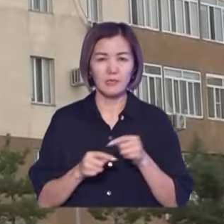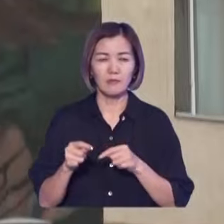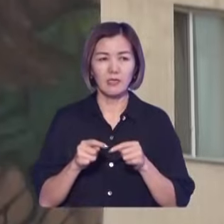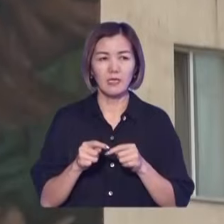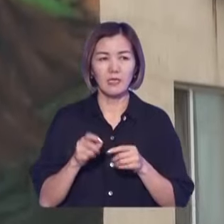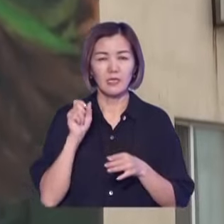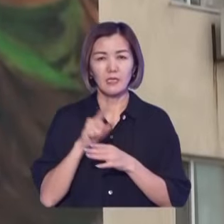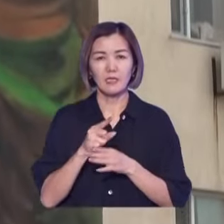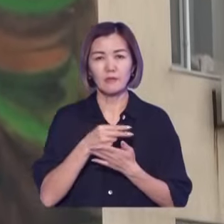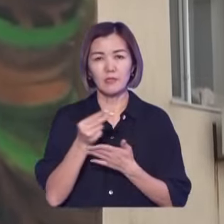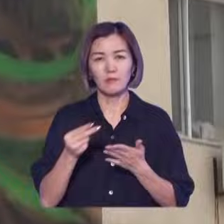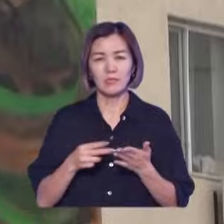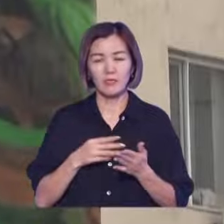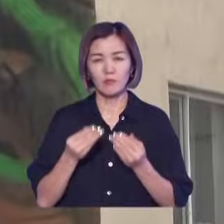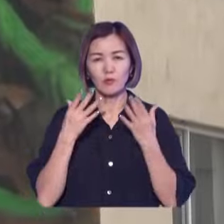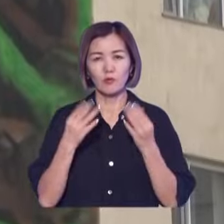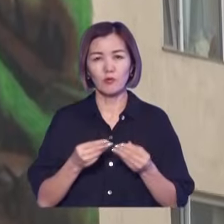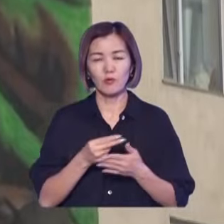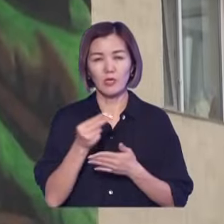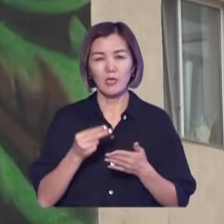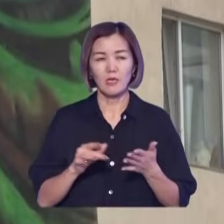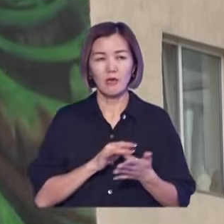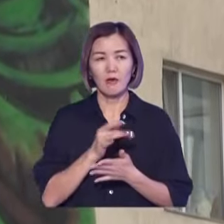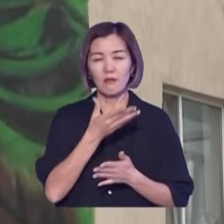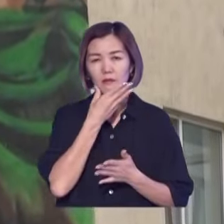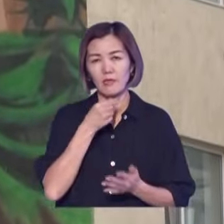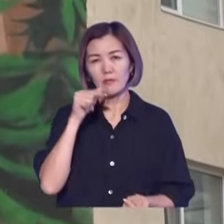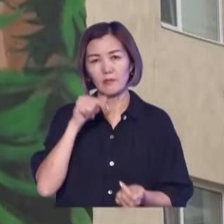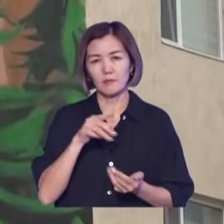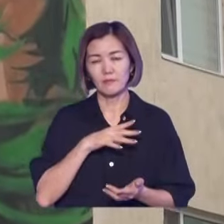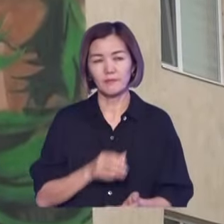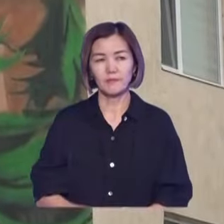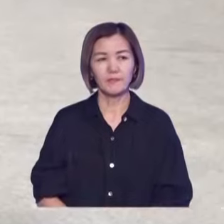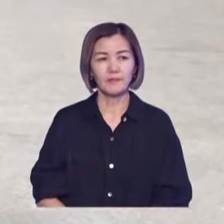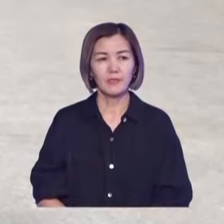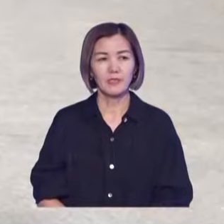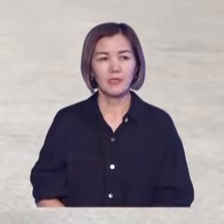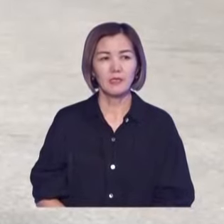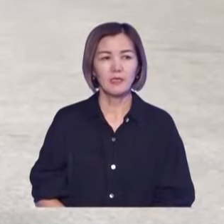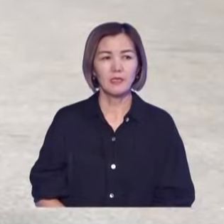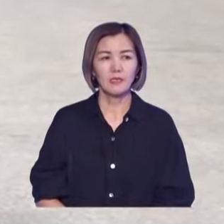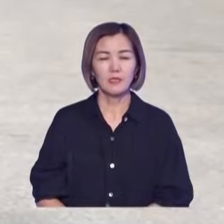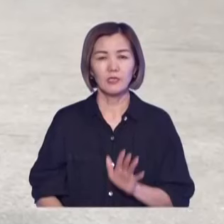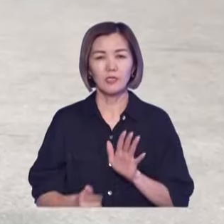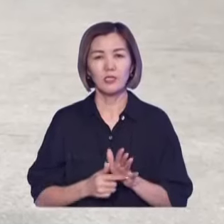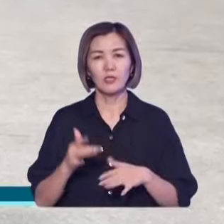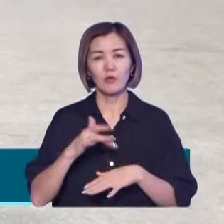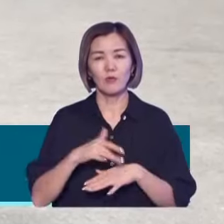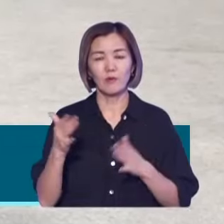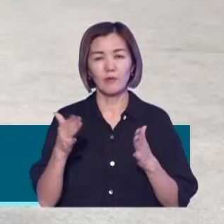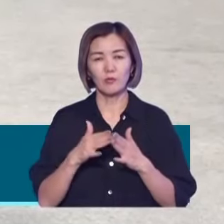палатасының тапсырысымен салыныпты. Бүгінде кескіндер қаланың сәулетіне сән беріп тұр. Бізде 7 көпқабатты тұрғын